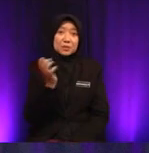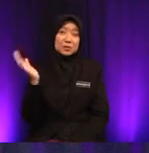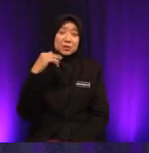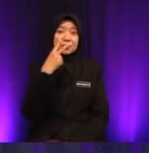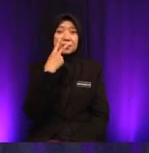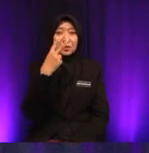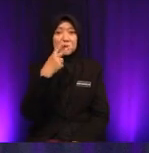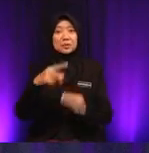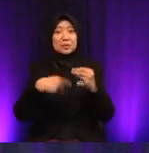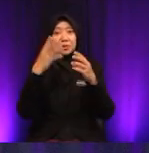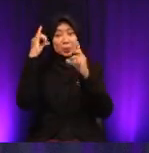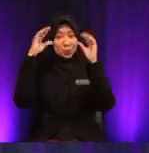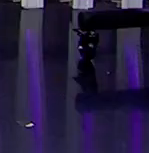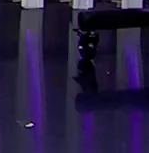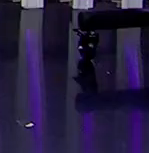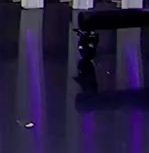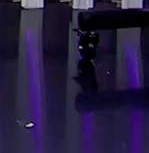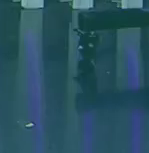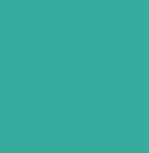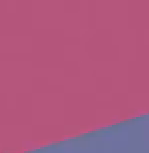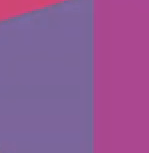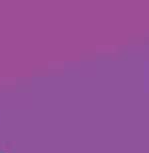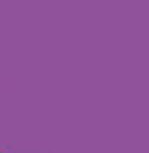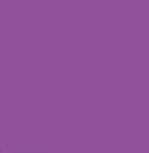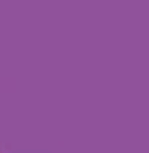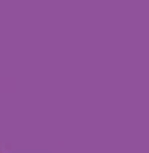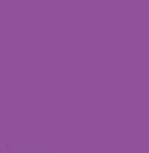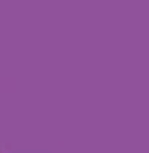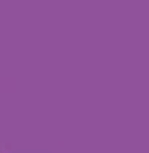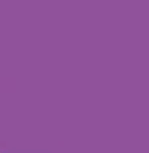profil guru hari ini Oh stroberiadi lagi